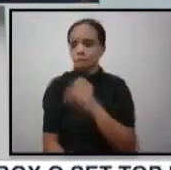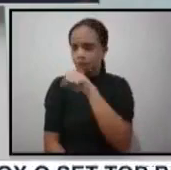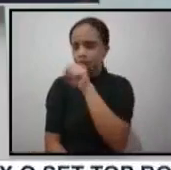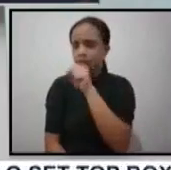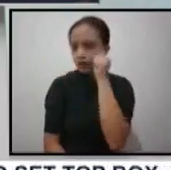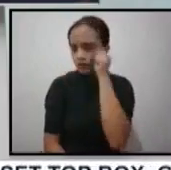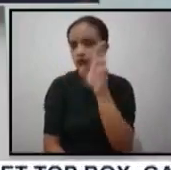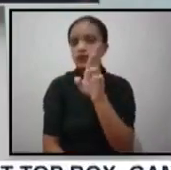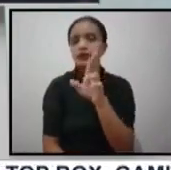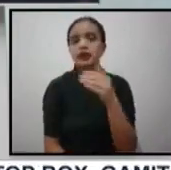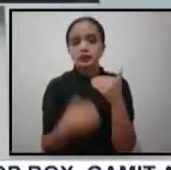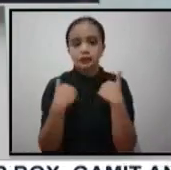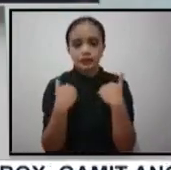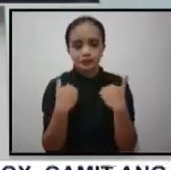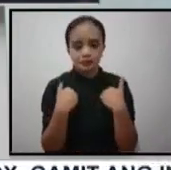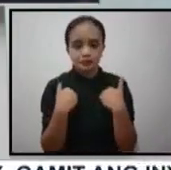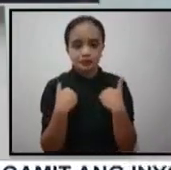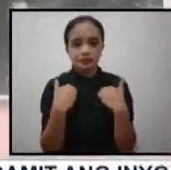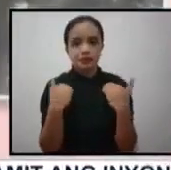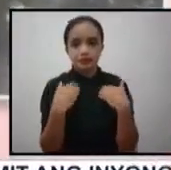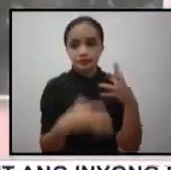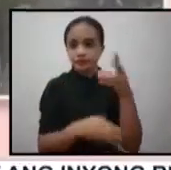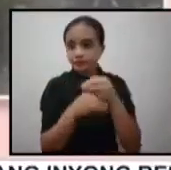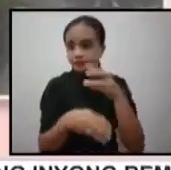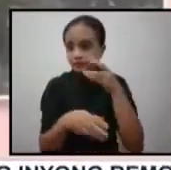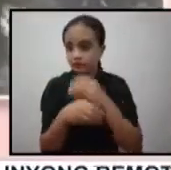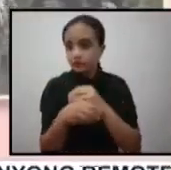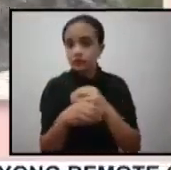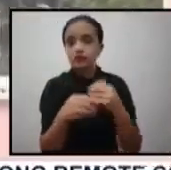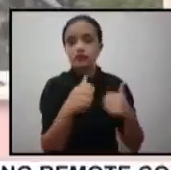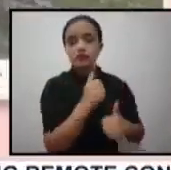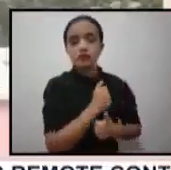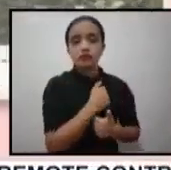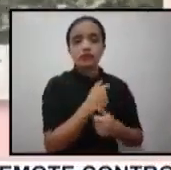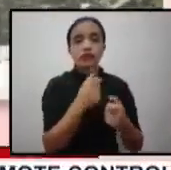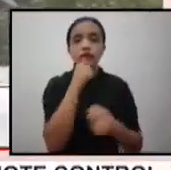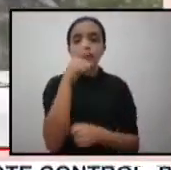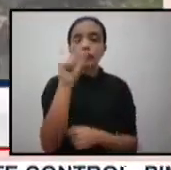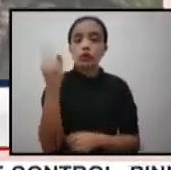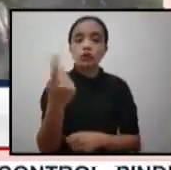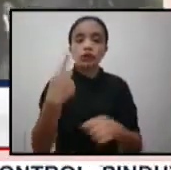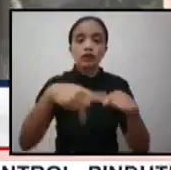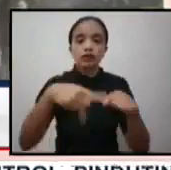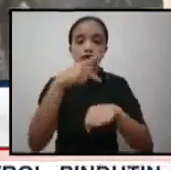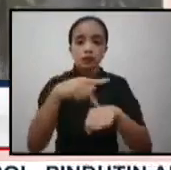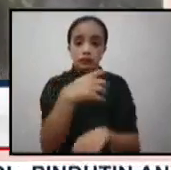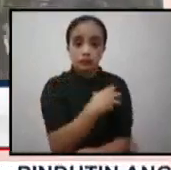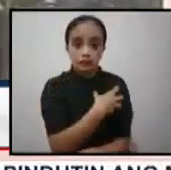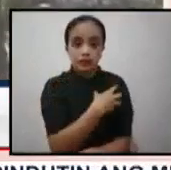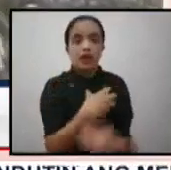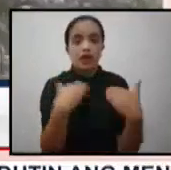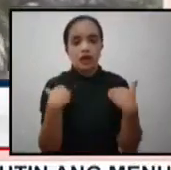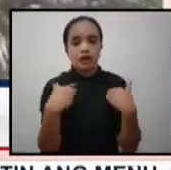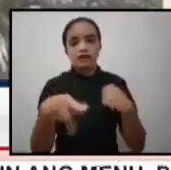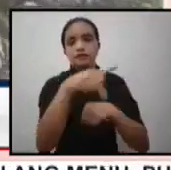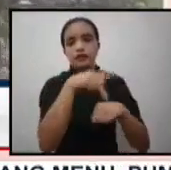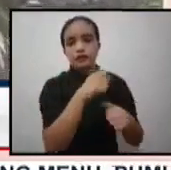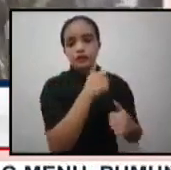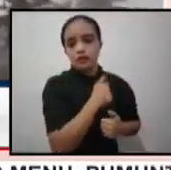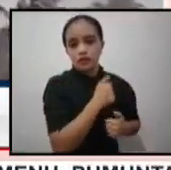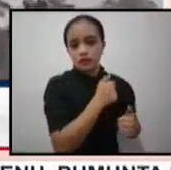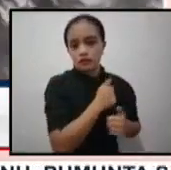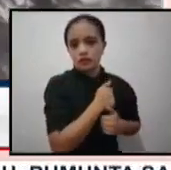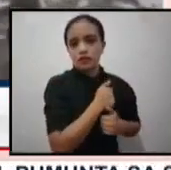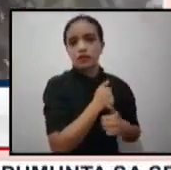Meron tayong additional forces from maliban sa Philippine National Police, meron tayo sa Philippine Army. Spearheaded by the Joint Task Force